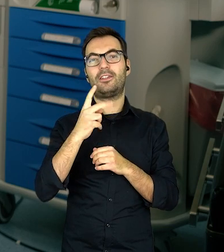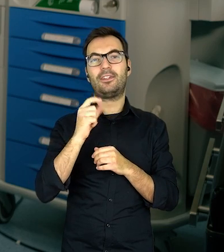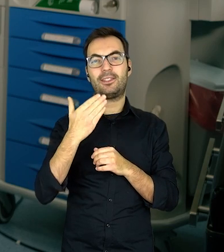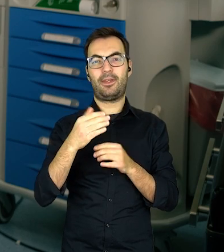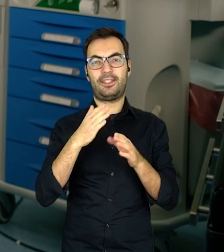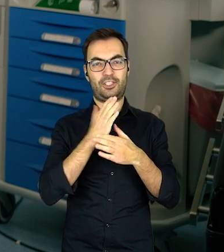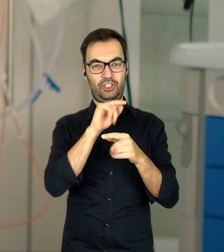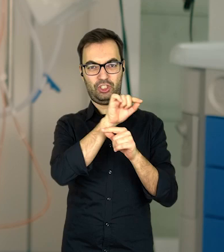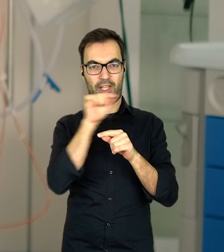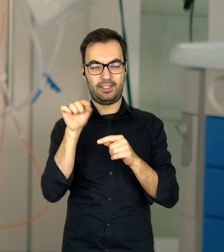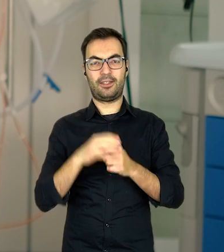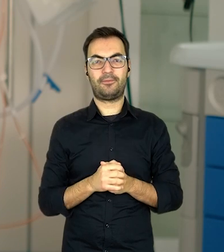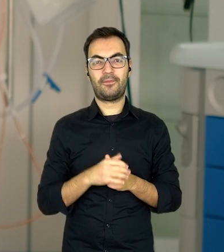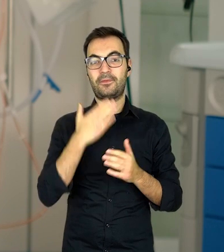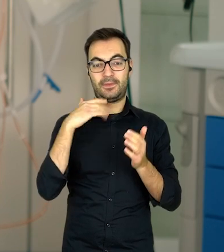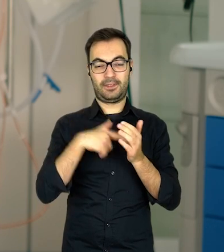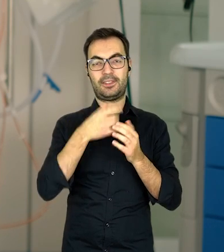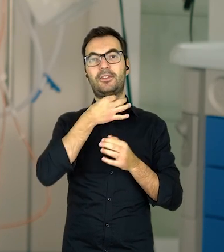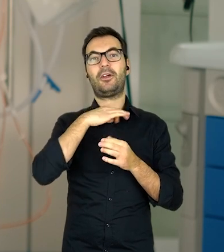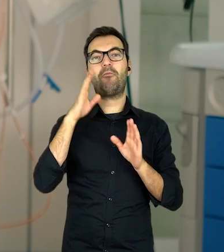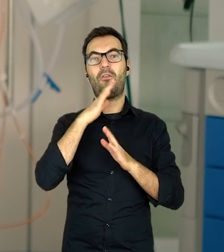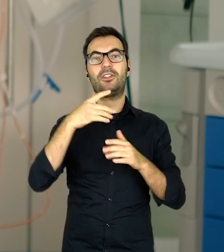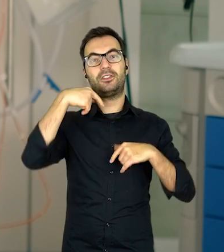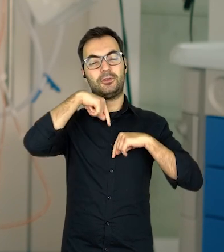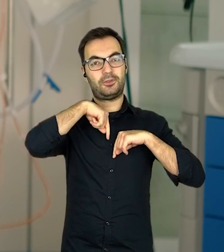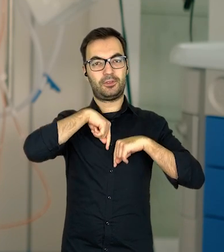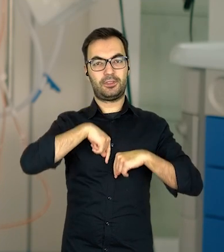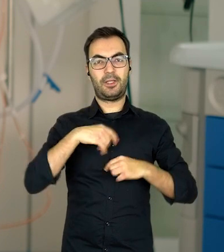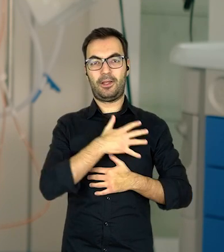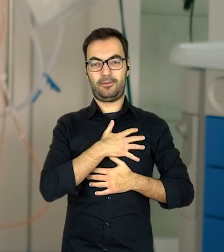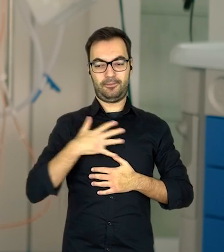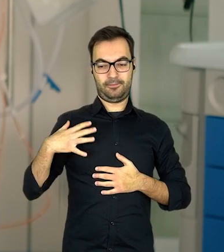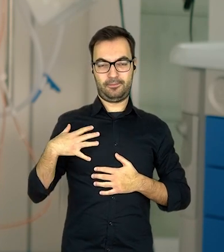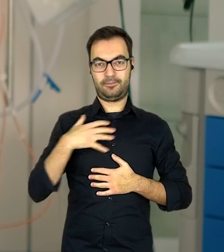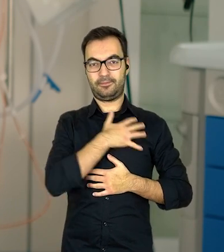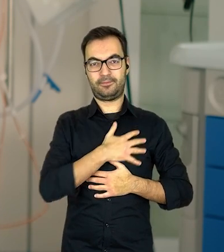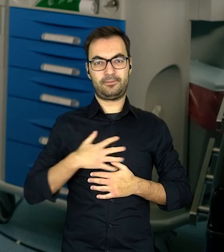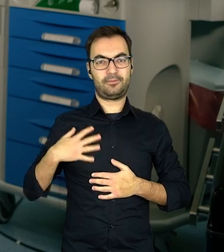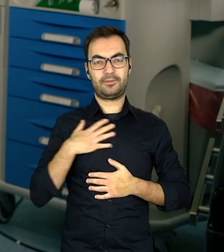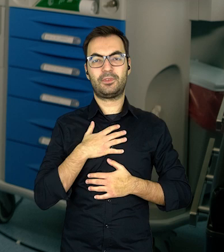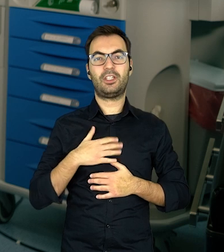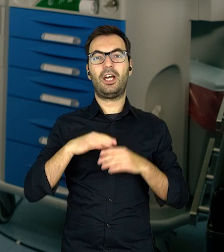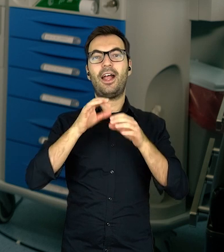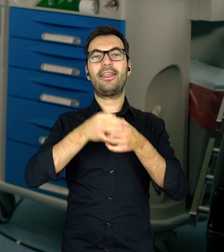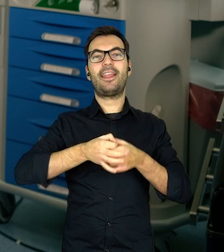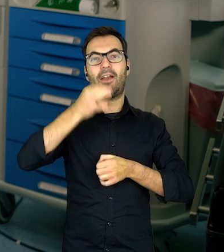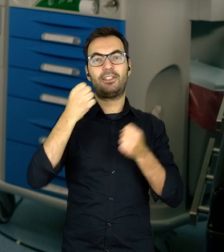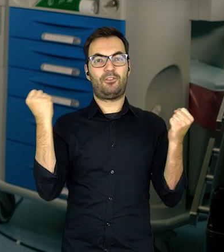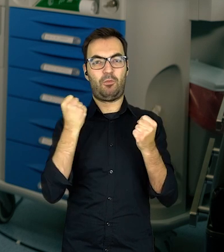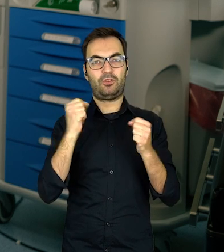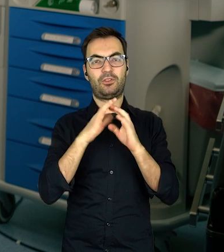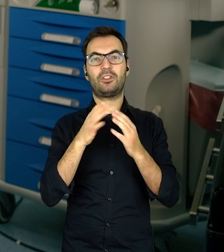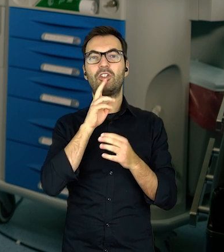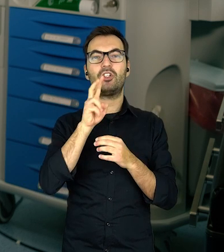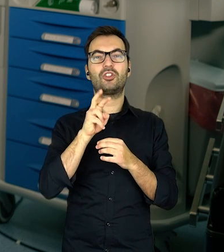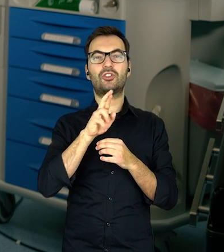2 cm średnicy. Dzięki niej powietrze przemieszcza się w głąb ciała do klatki piersiowej. Ściany tchawicy są